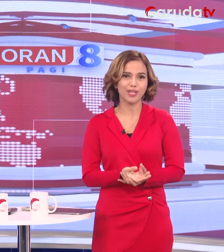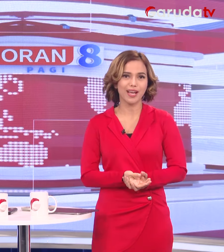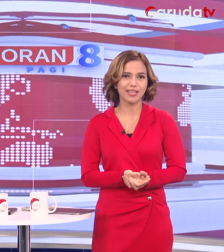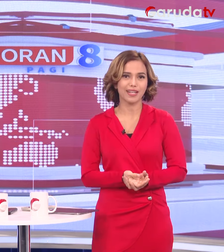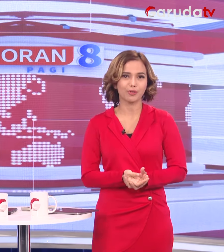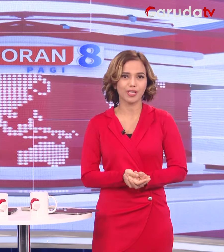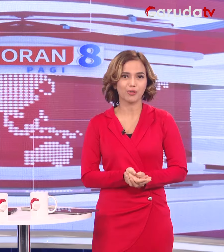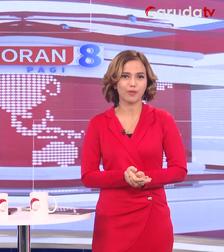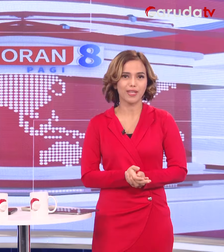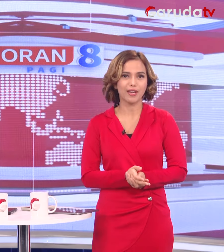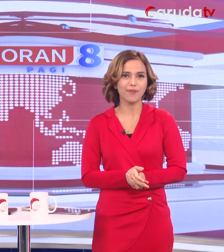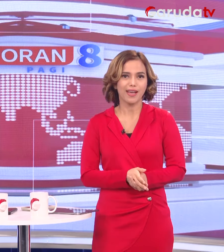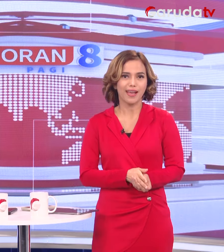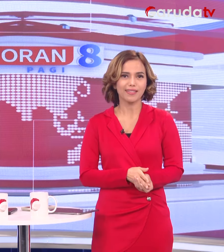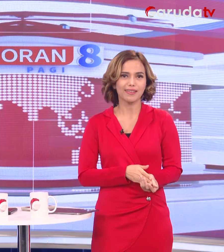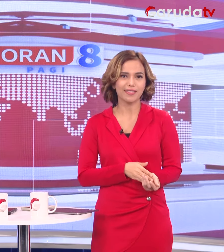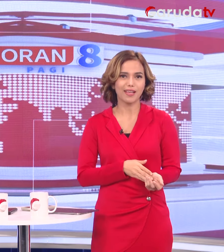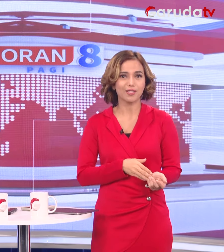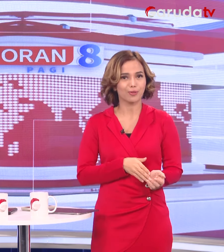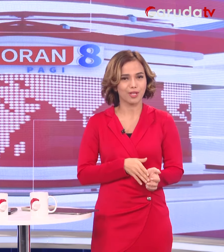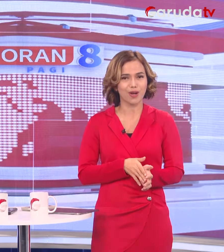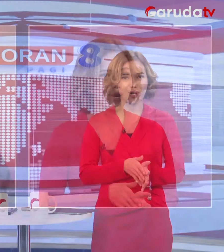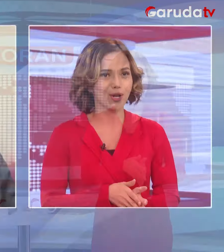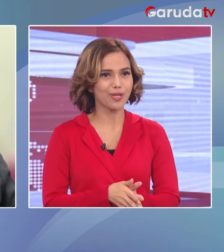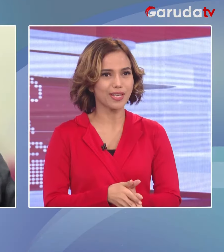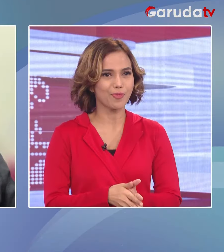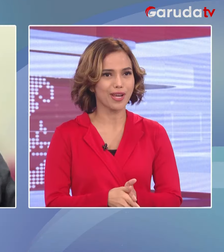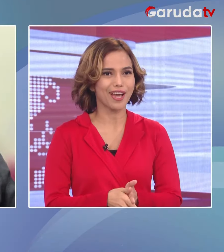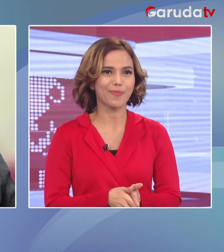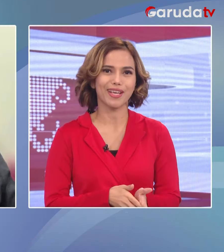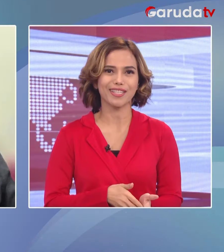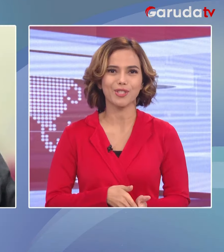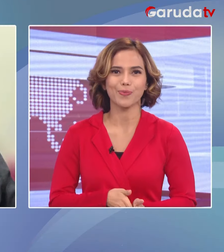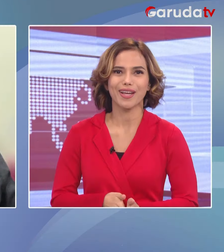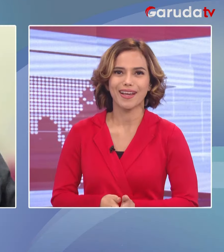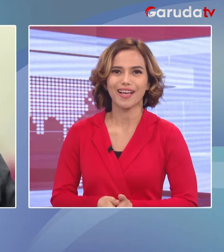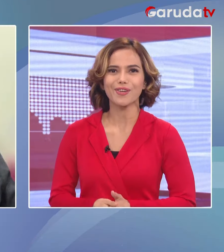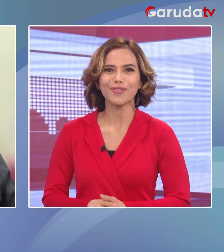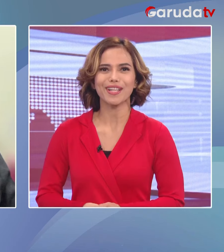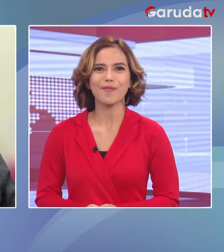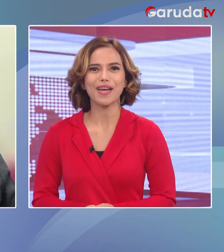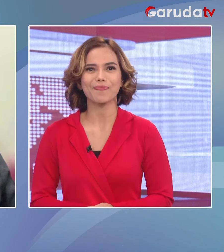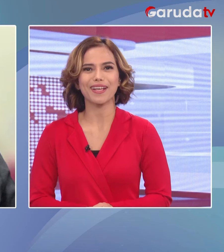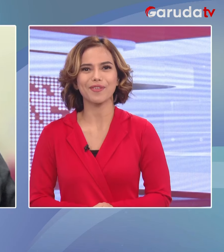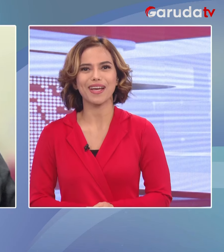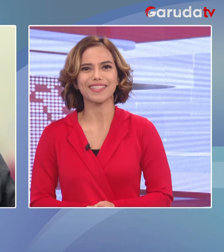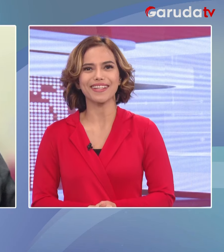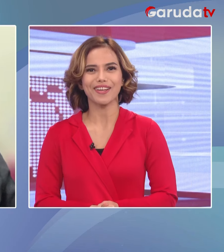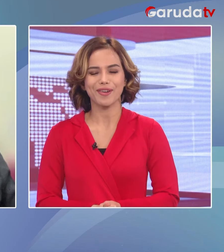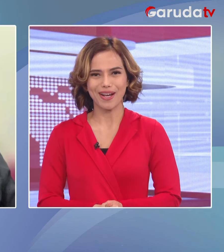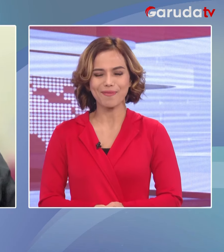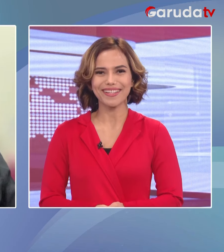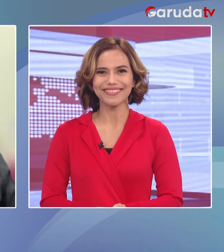sudah terhubung dengan Direktur Eksekutif Indef, Esther Sri Astuti, melalui sambungan aplikasi Zoom. Halo, selamat pagi Mbak